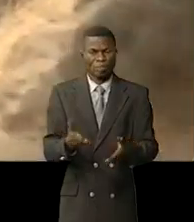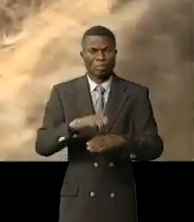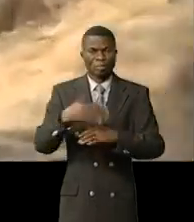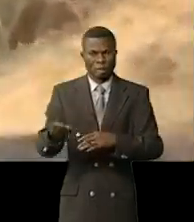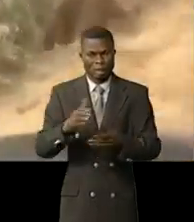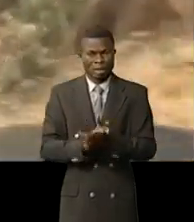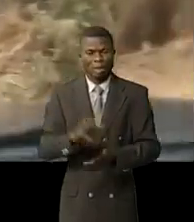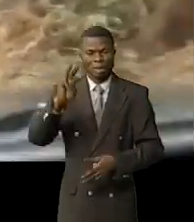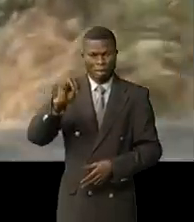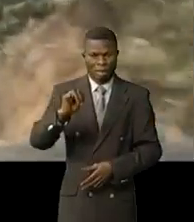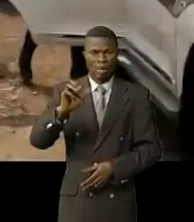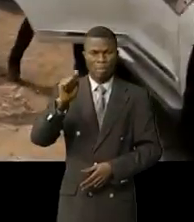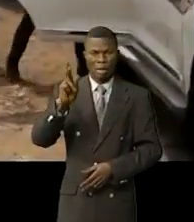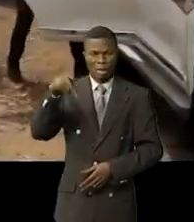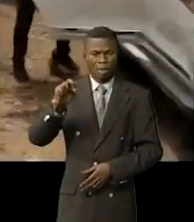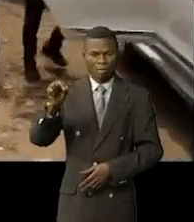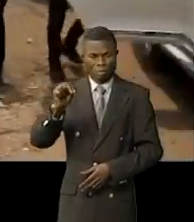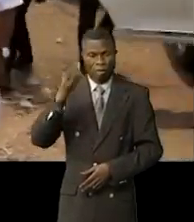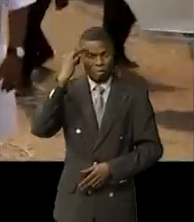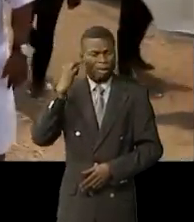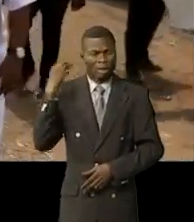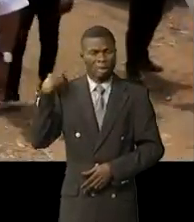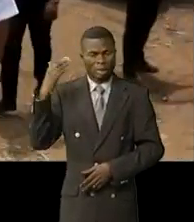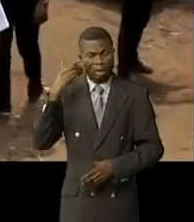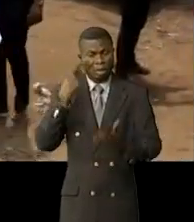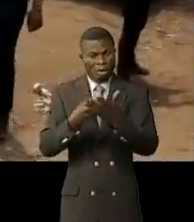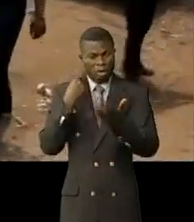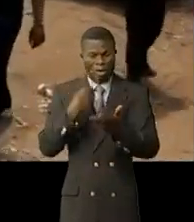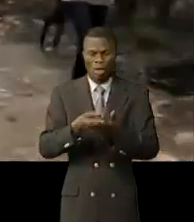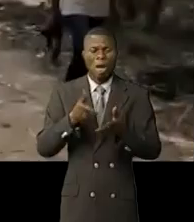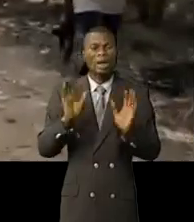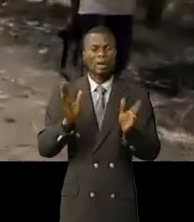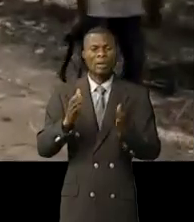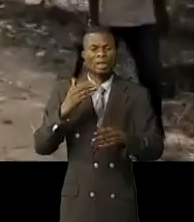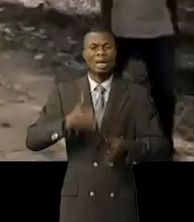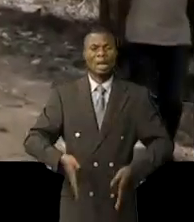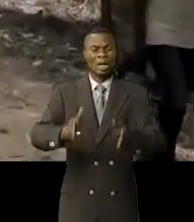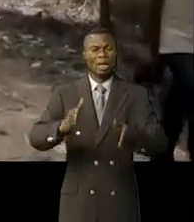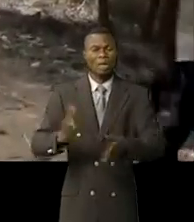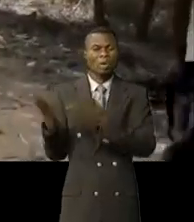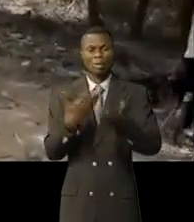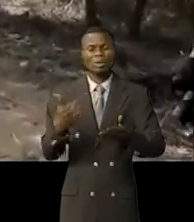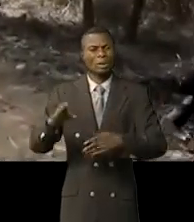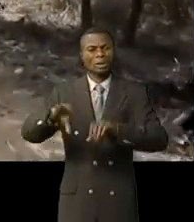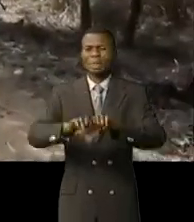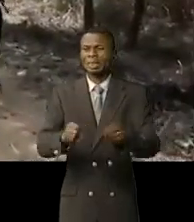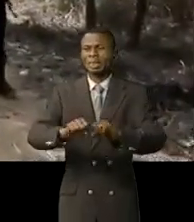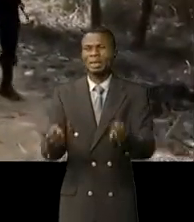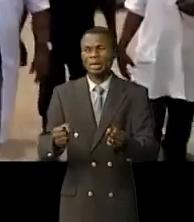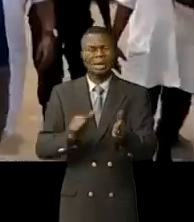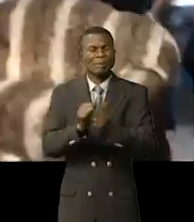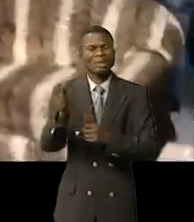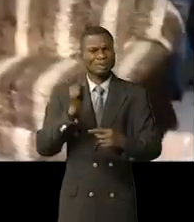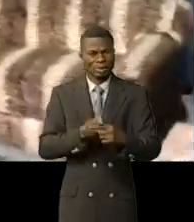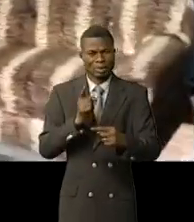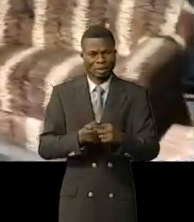de Maputuka, le constat fait par le ministre d'État est plus qu'amer. Les routes de desserte agricole sont quasiment